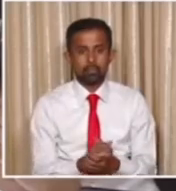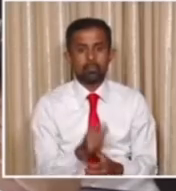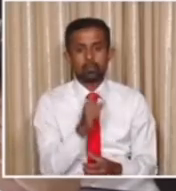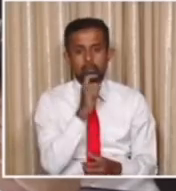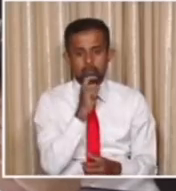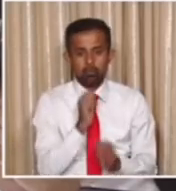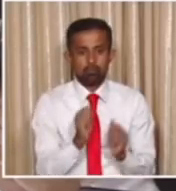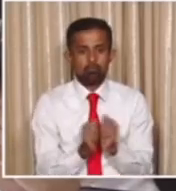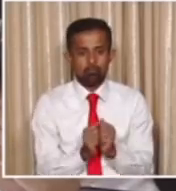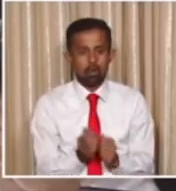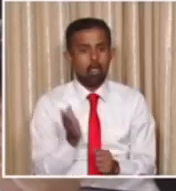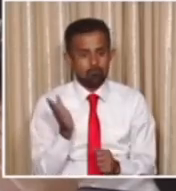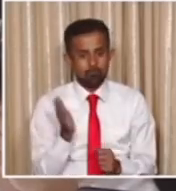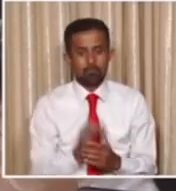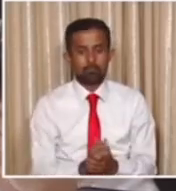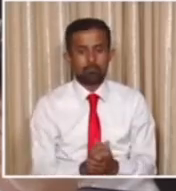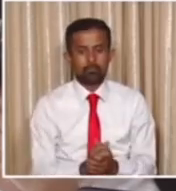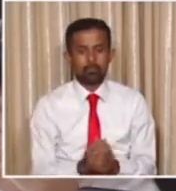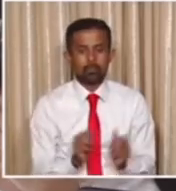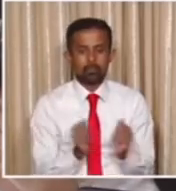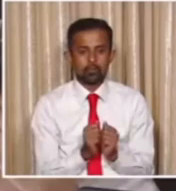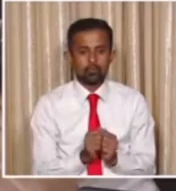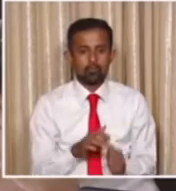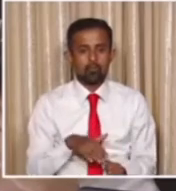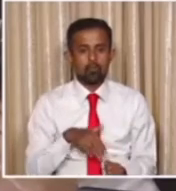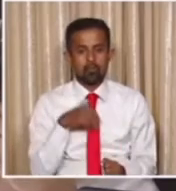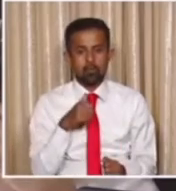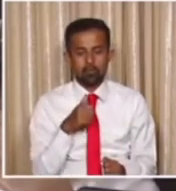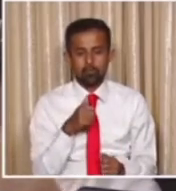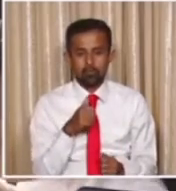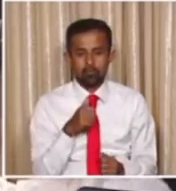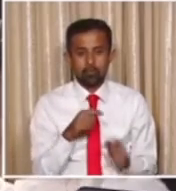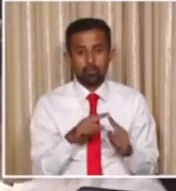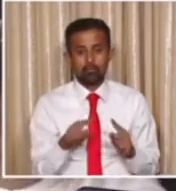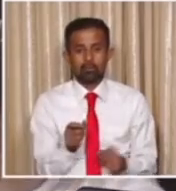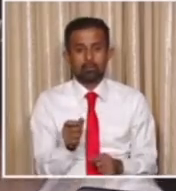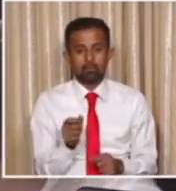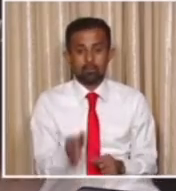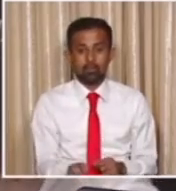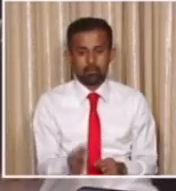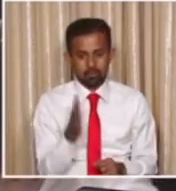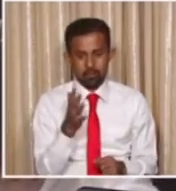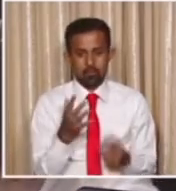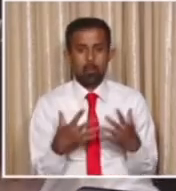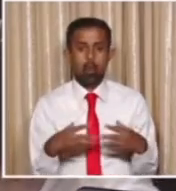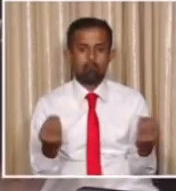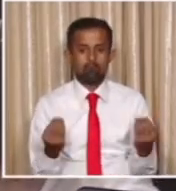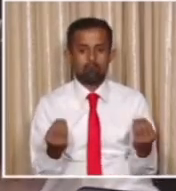අධිකරණයේ ක්‍රියාමාර්ගයක් යනවා. ඒ ක්‍රියාමාර්ගයේ මූලික වශයෙන් අතුරු තහනමක් දුන්න, අතුරු තහනම ඉවත් කරලා තියෙනවා